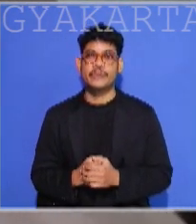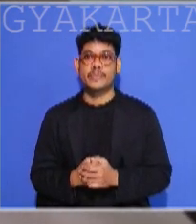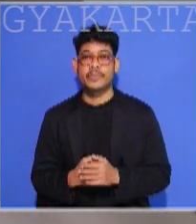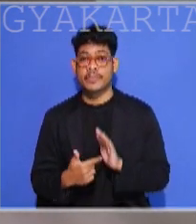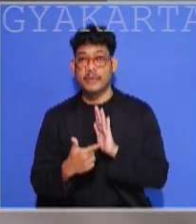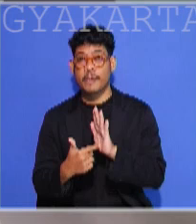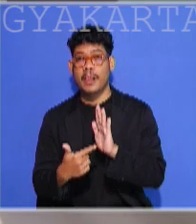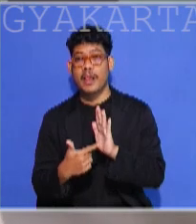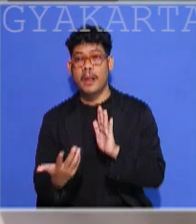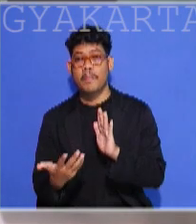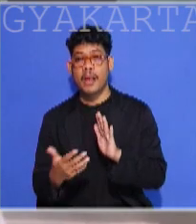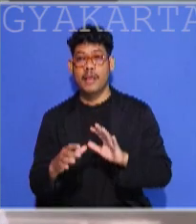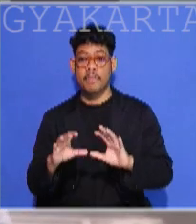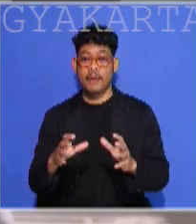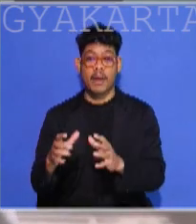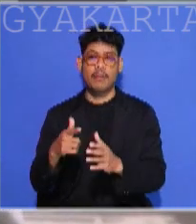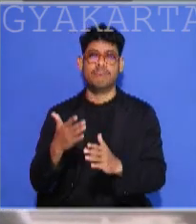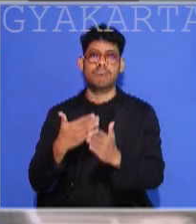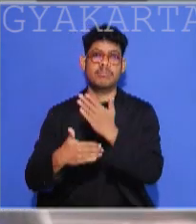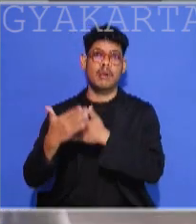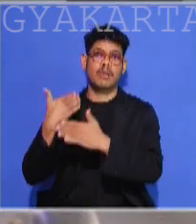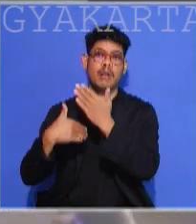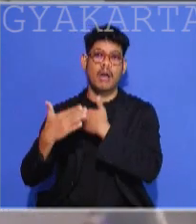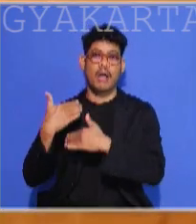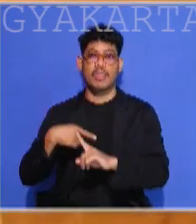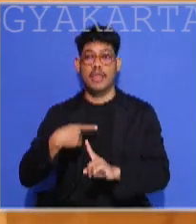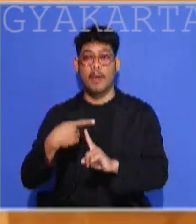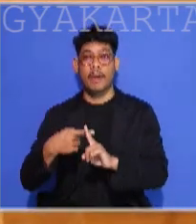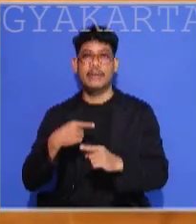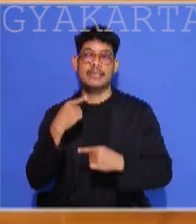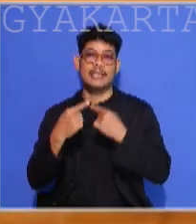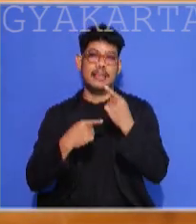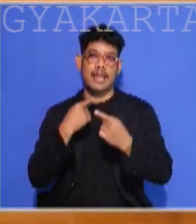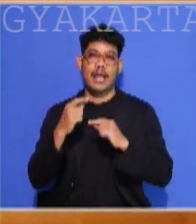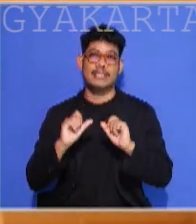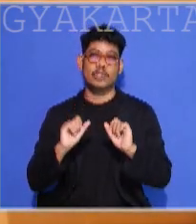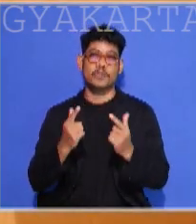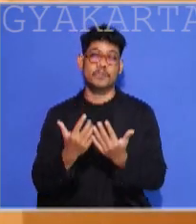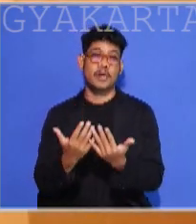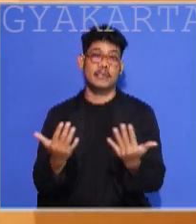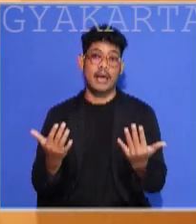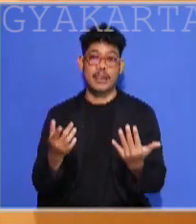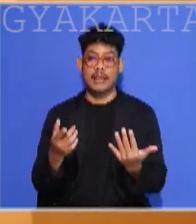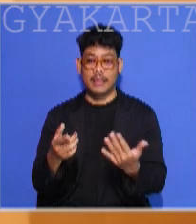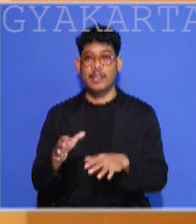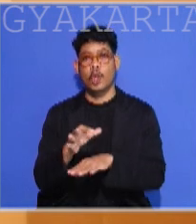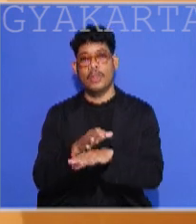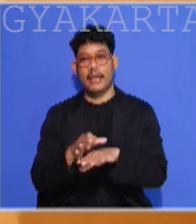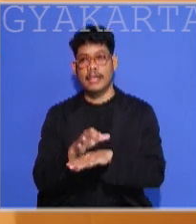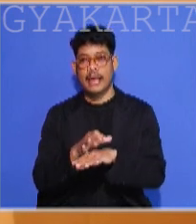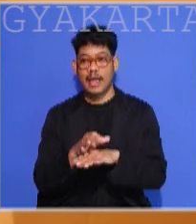benda-benda kunoapia menyajan kisah hiup masyarak Kota Gede berbagai aspekai daran